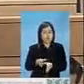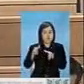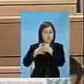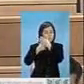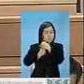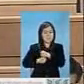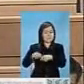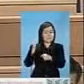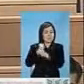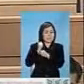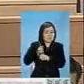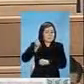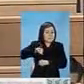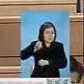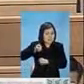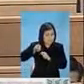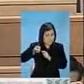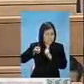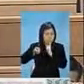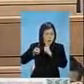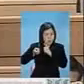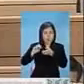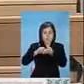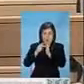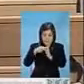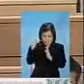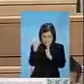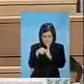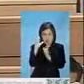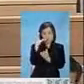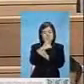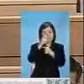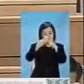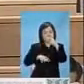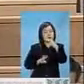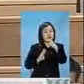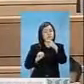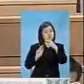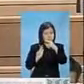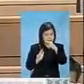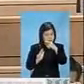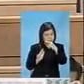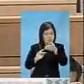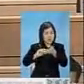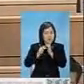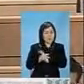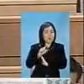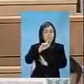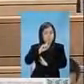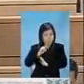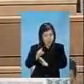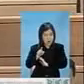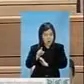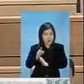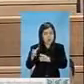ำท่านประธานครับเป็นการผิดข้อบังคับข้อ43อย่างชัดเจนครับเศษสีใส่ร้ายพรรค